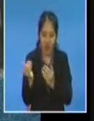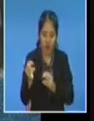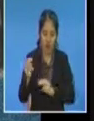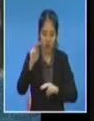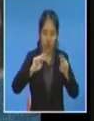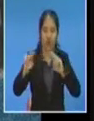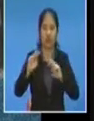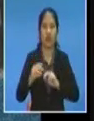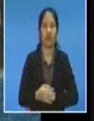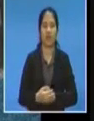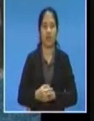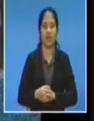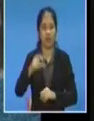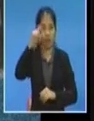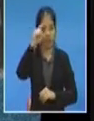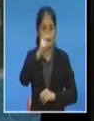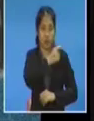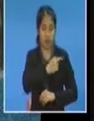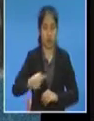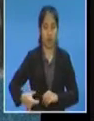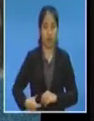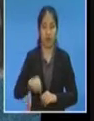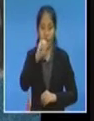เพื่อลูกทุกคน